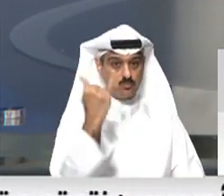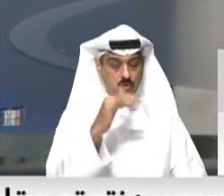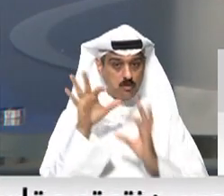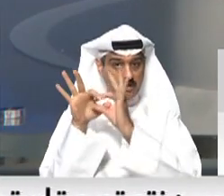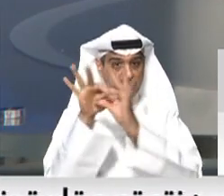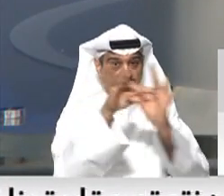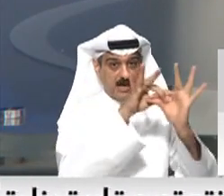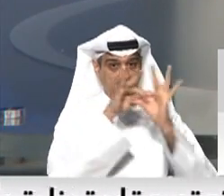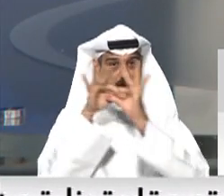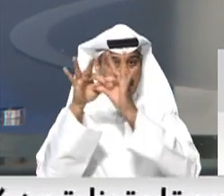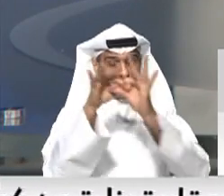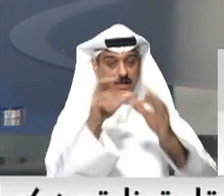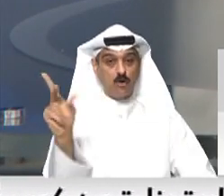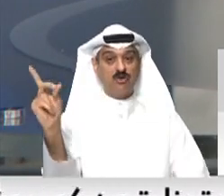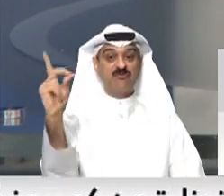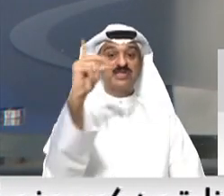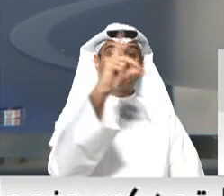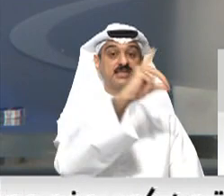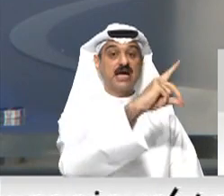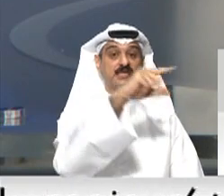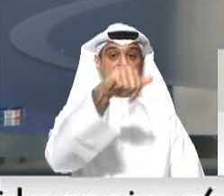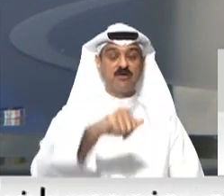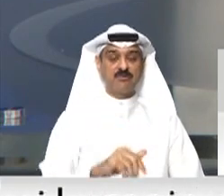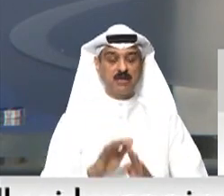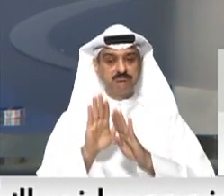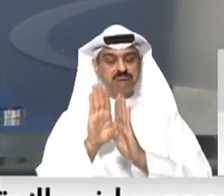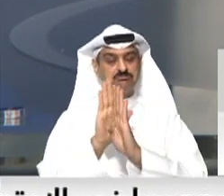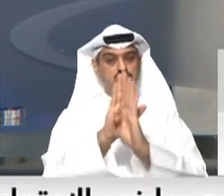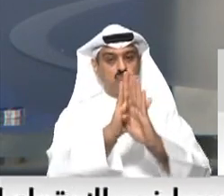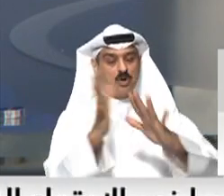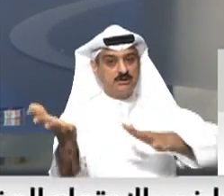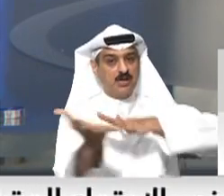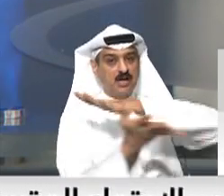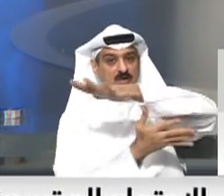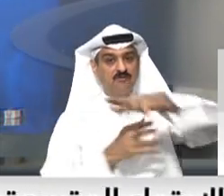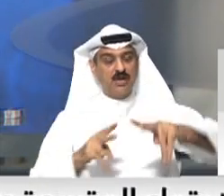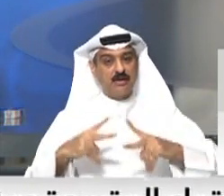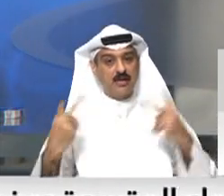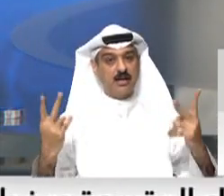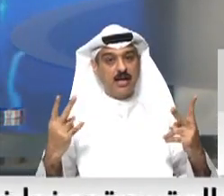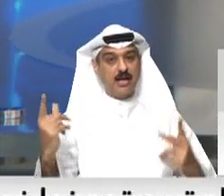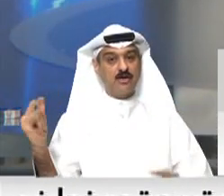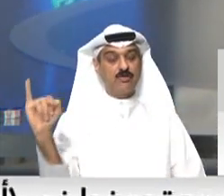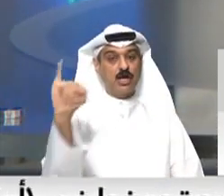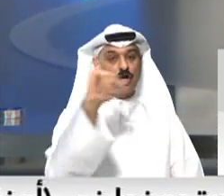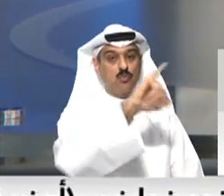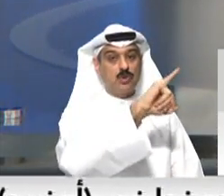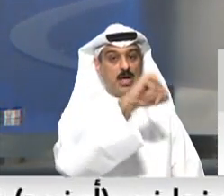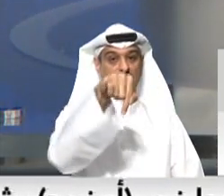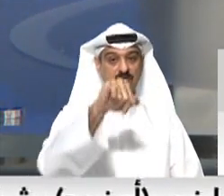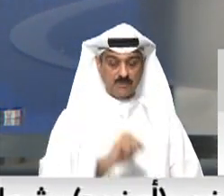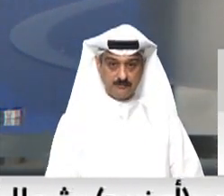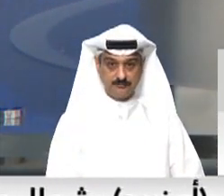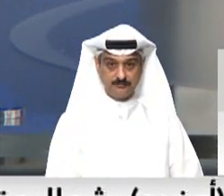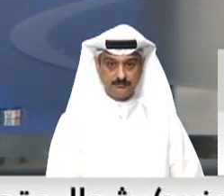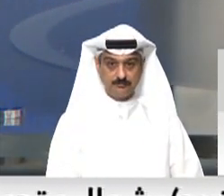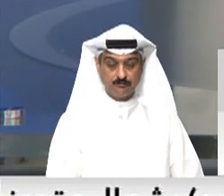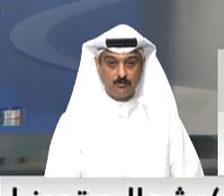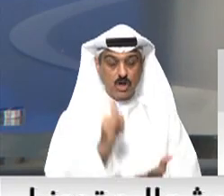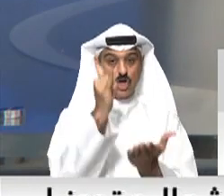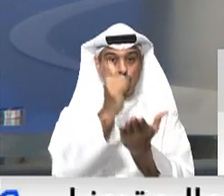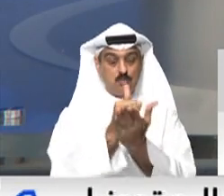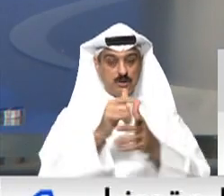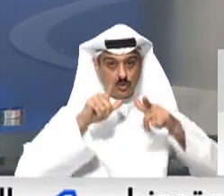الدولي بشأن الطقس والمناخ لمواجهة آثار التغير المناخي ودعم عملية صنع القرار. نعم، وأضاف العتيبي في